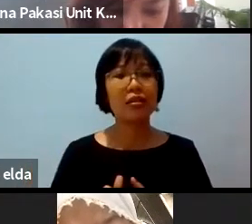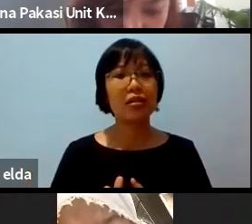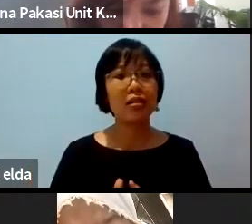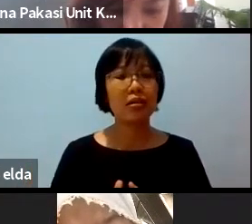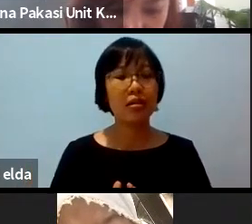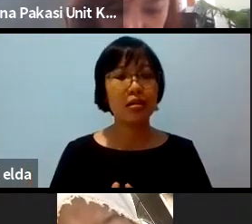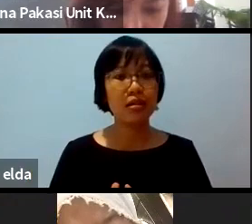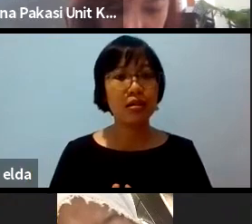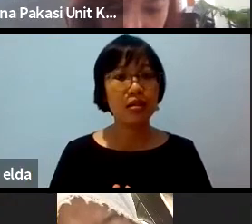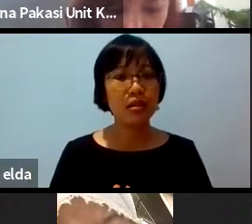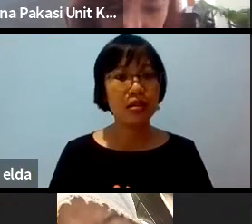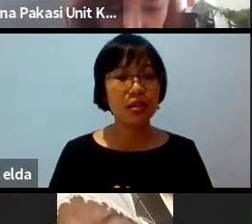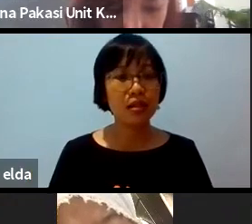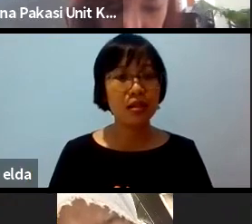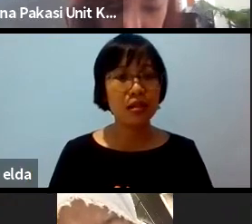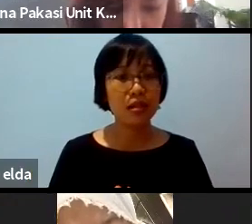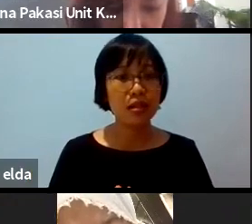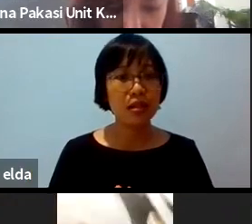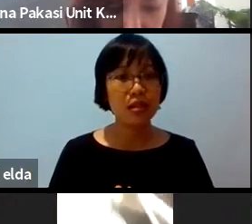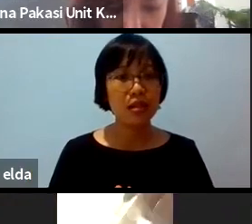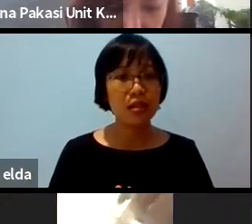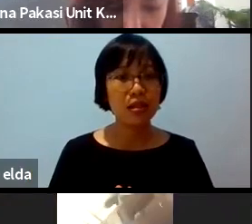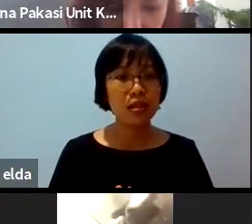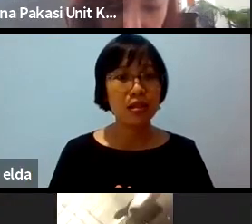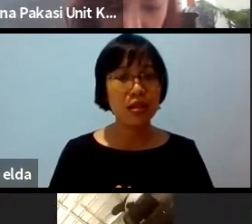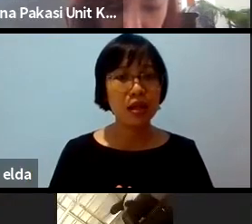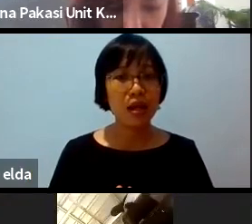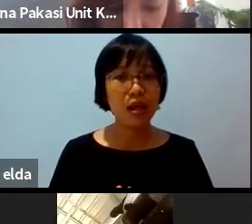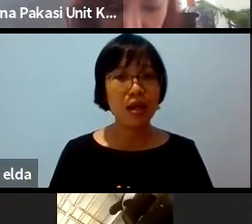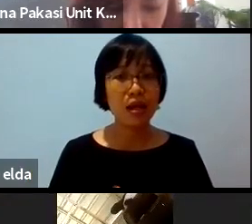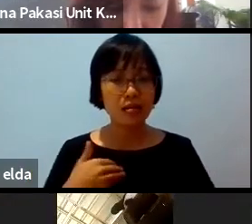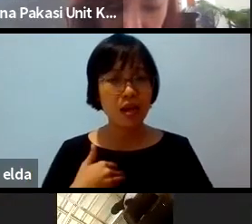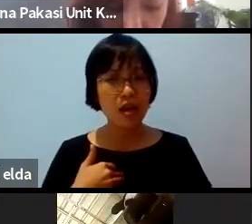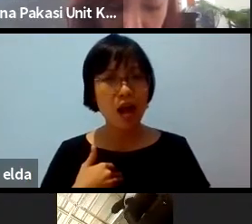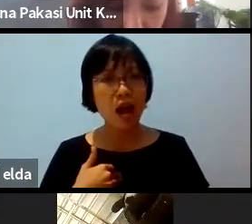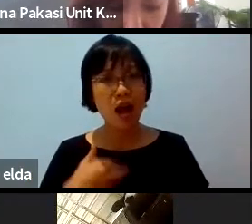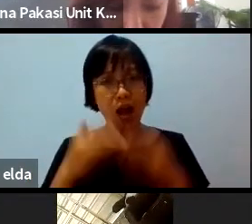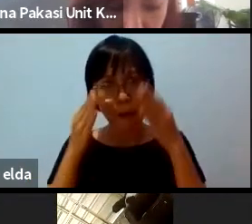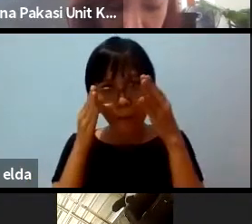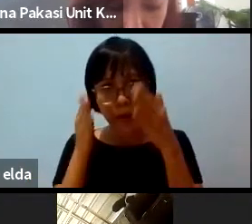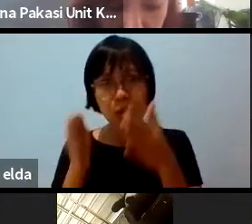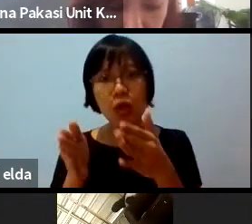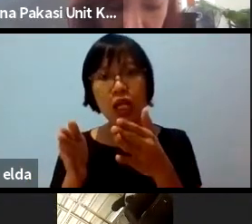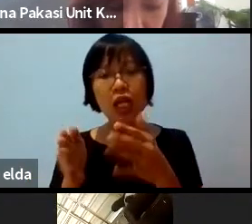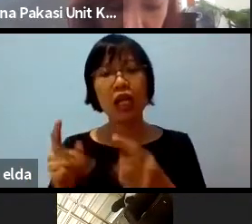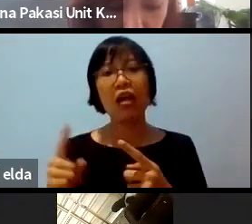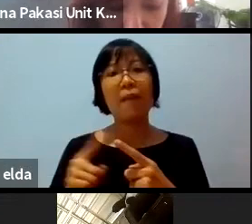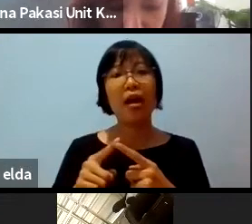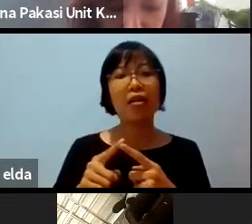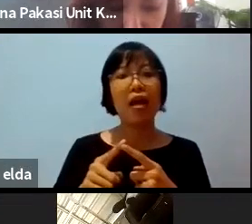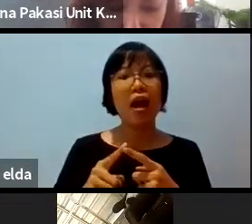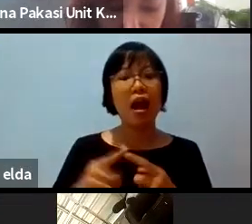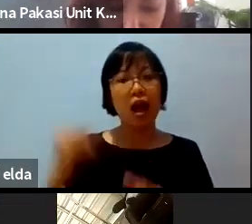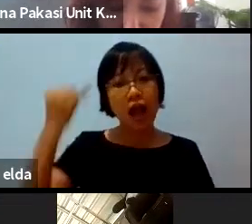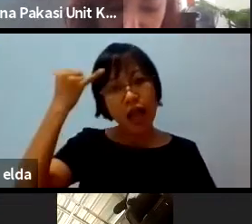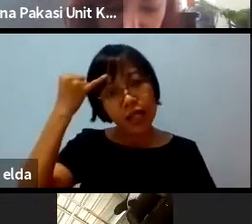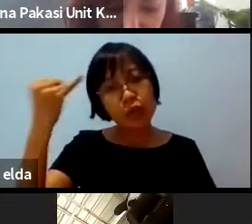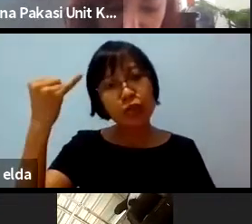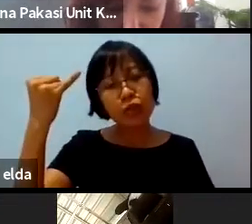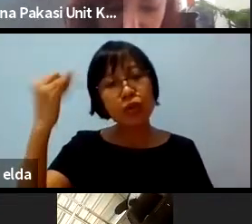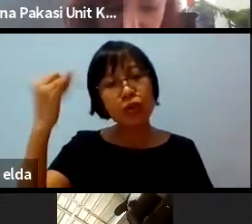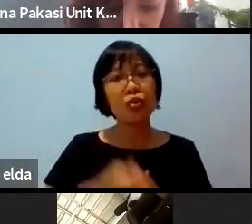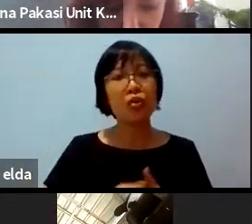paling concern dengan isu produksi pengetahuan sih. Jadi buat saya pertama penting sekali untuk membongkar